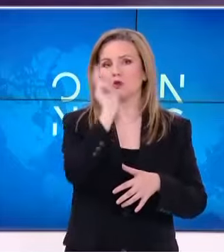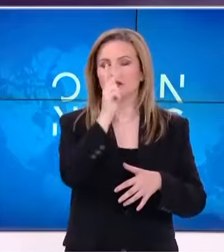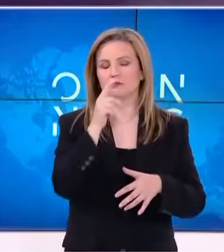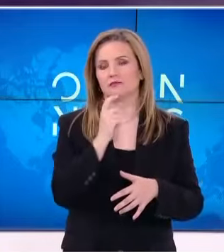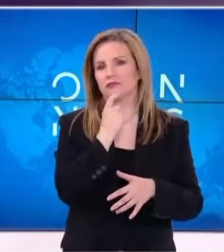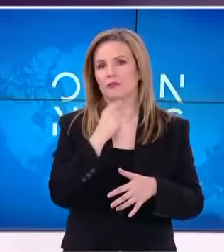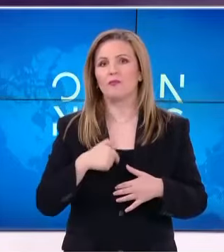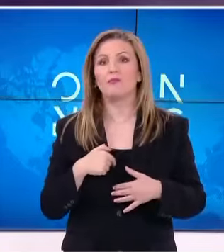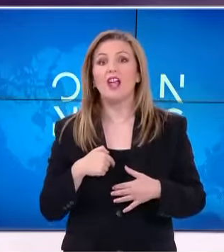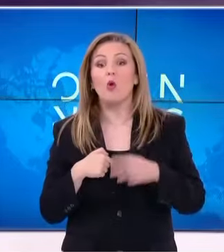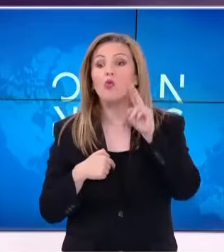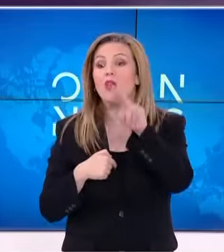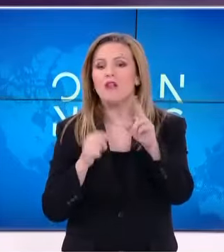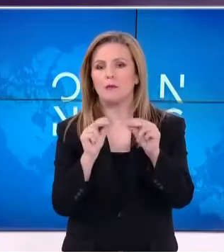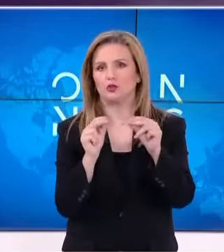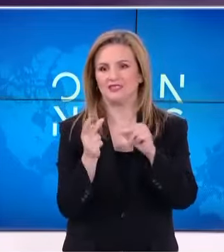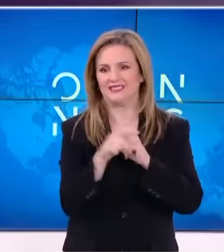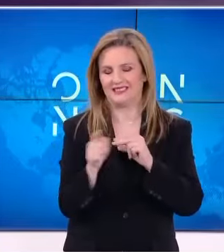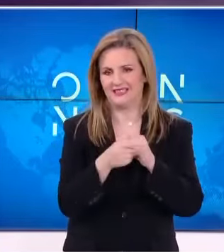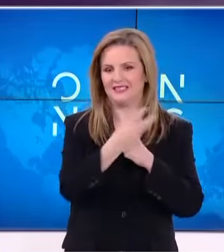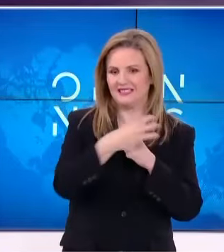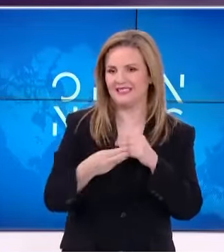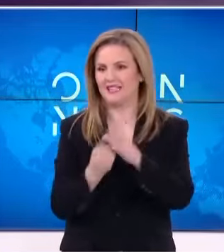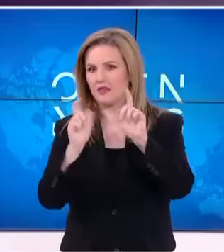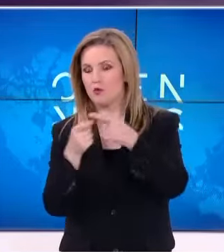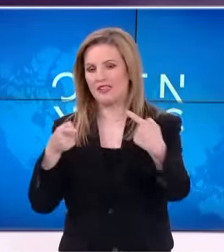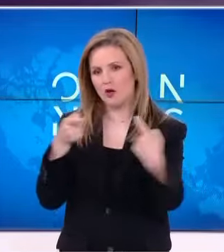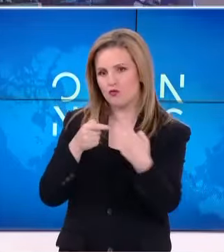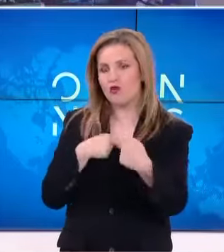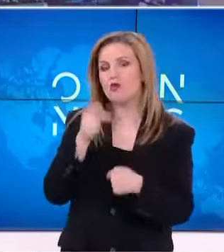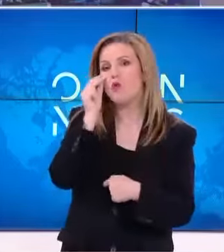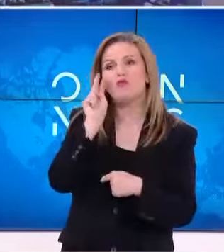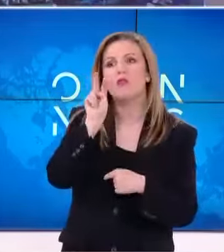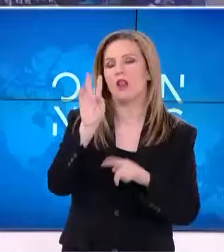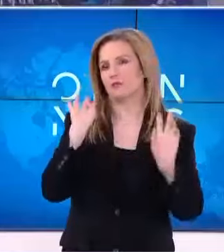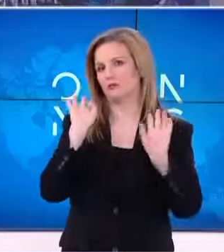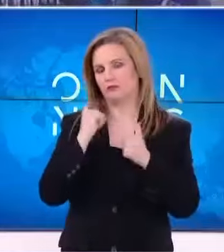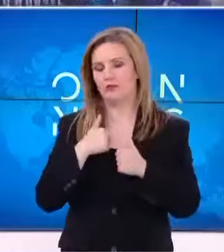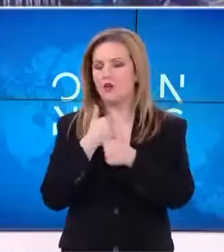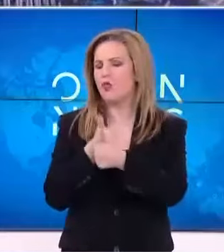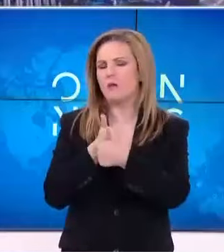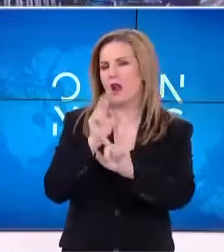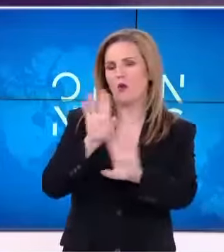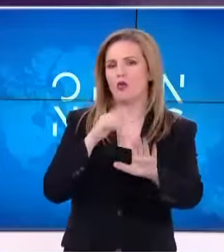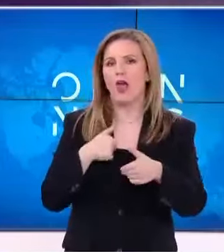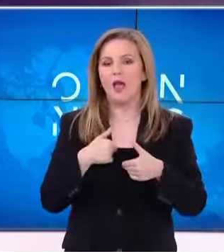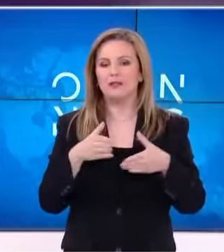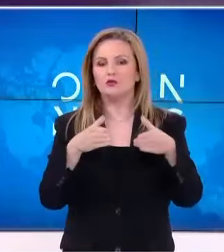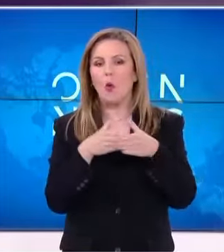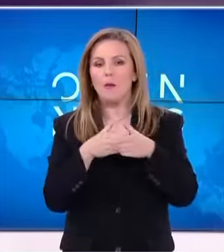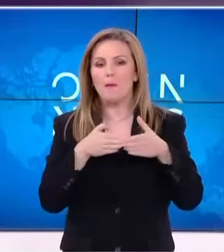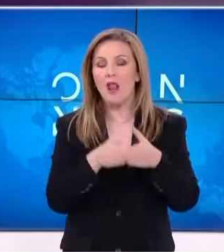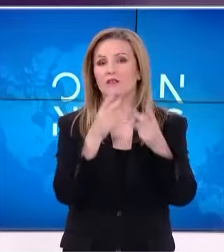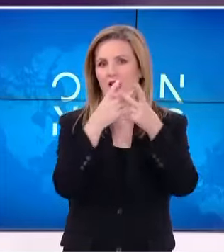δεν την παρακολουθώ ούτε θα την παρακολουθήσω ούτε θα την ακολουθήσω εμείς είμαστε να ένα κίνημα που μιλάει με τους